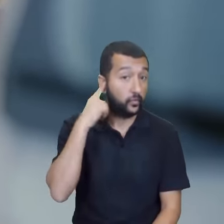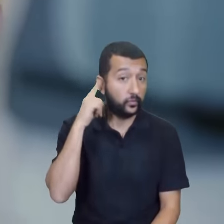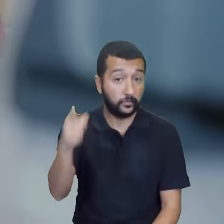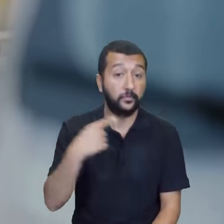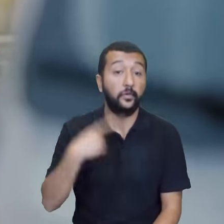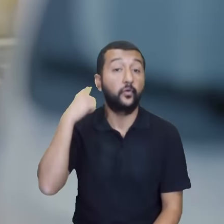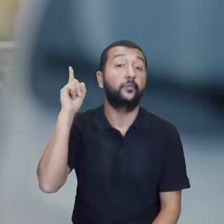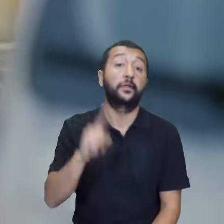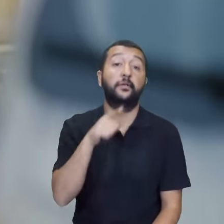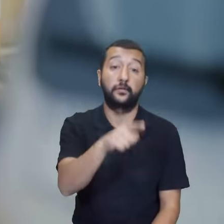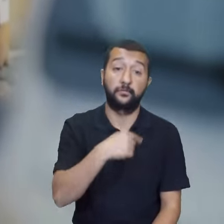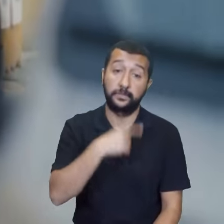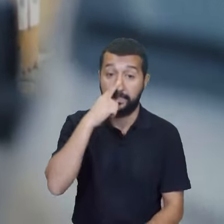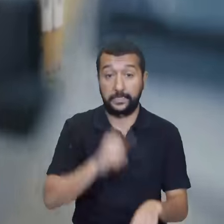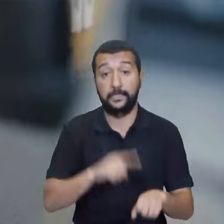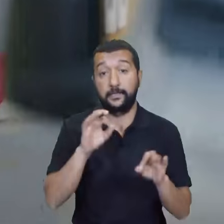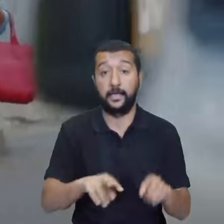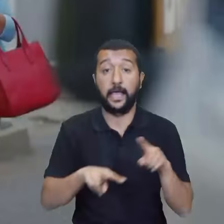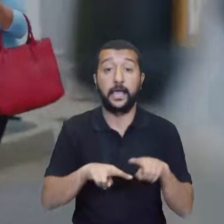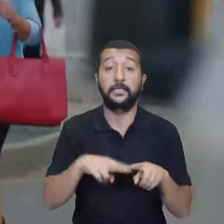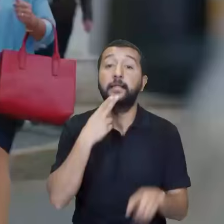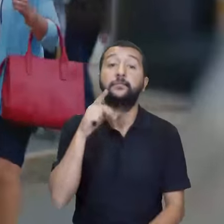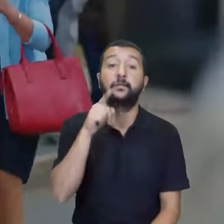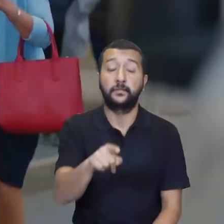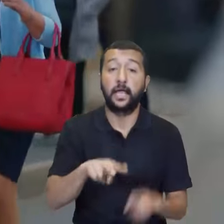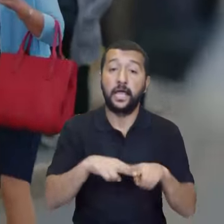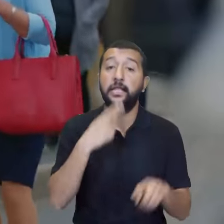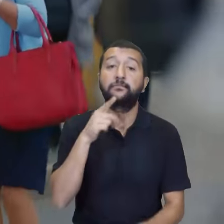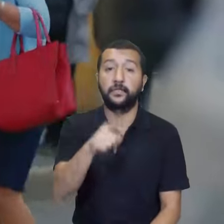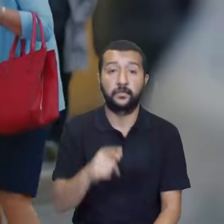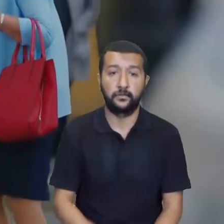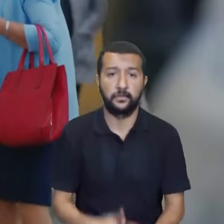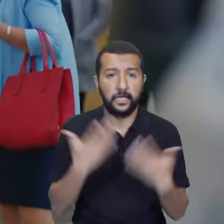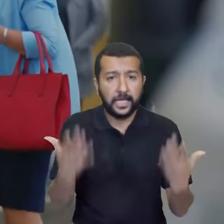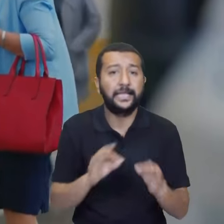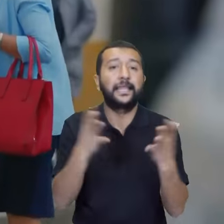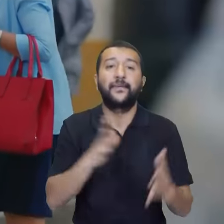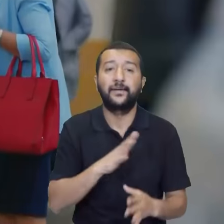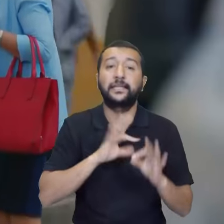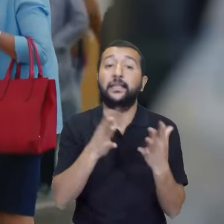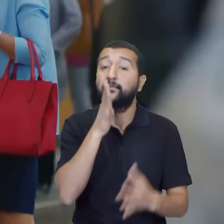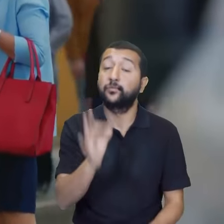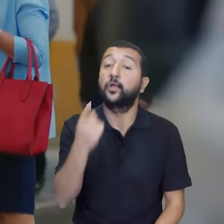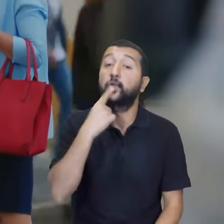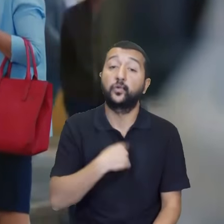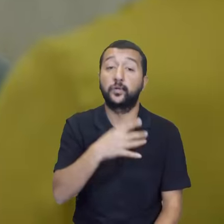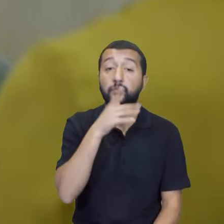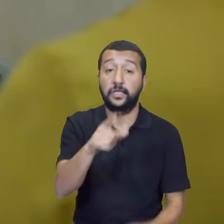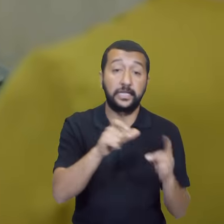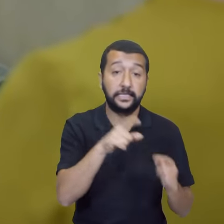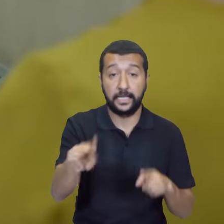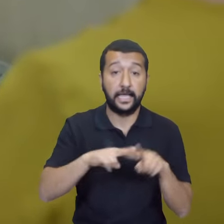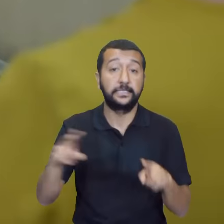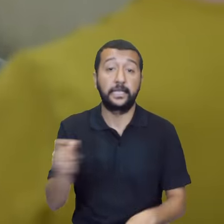duyuyorsun bizi, duymazdan geliyorsun. Biz de yedik yani. Adile abla. Adile abla ya. Ay ne var? Biliyorum ne söyleyeceğinizi.